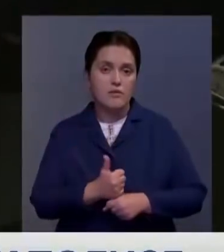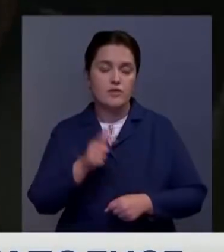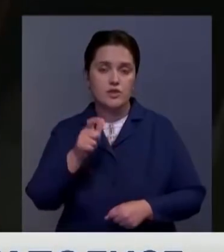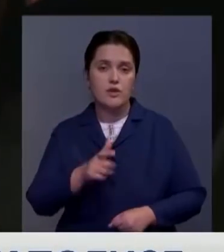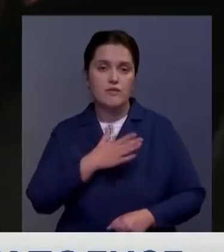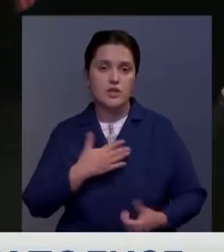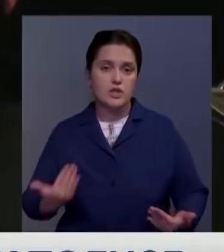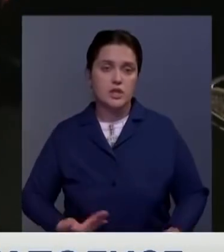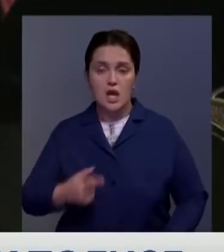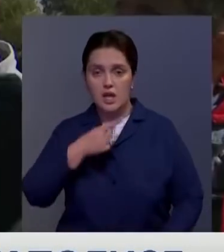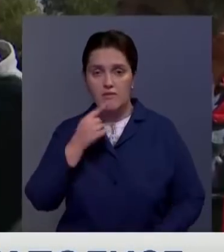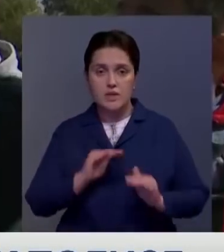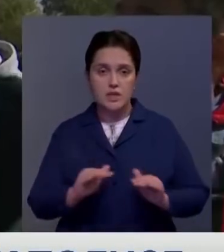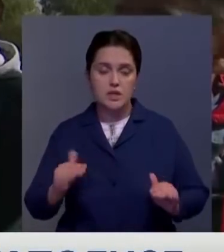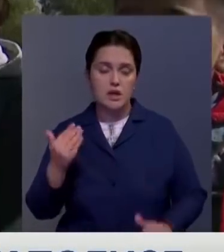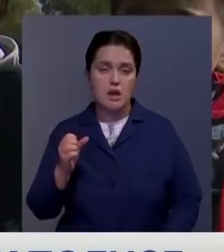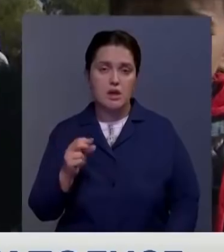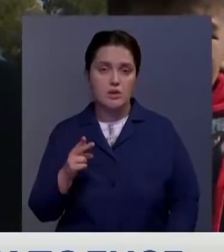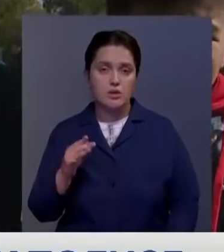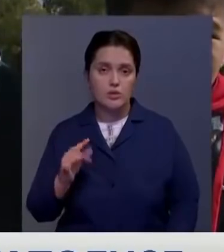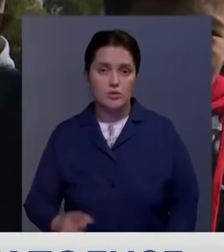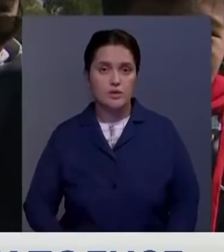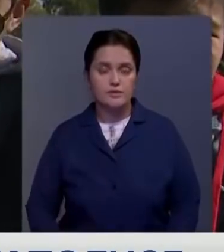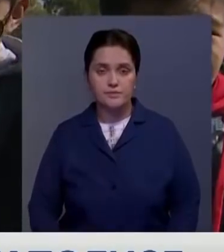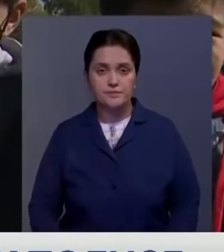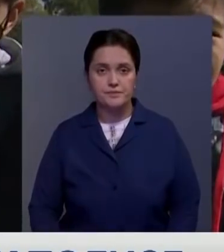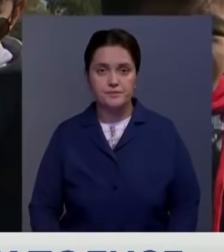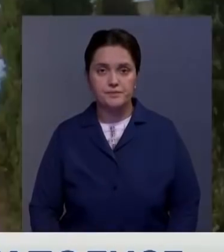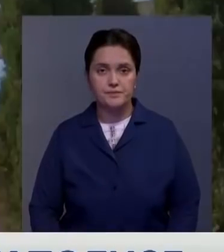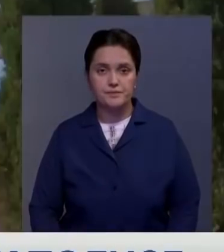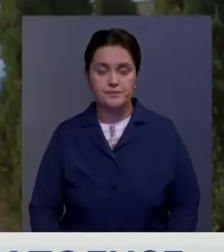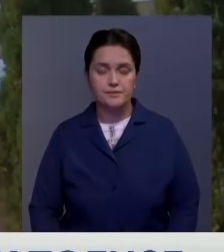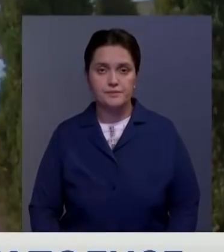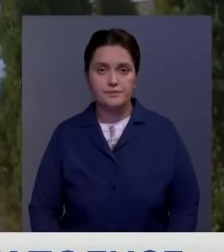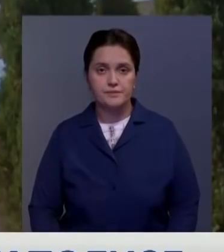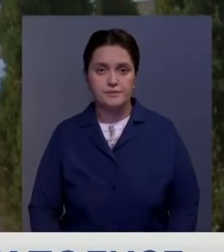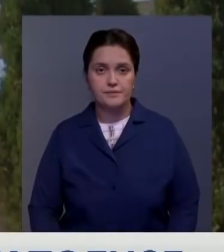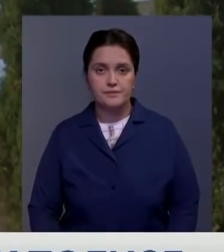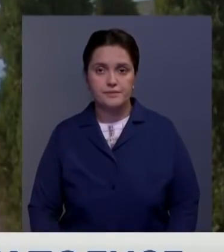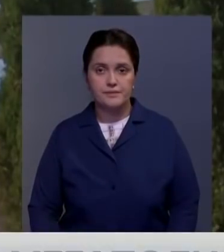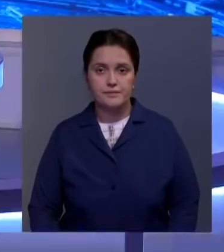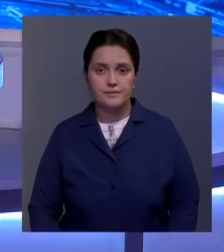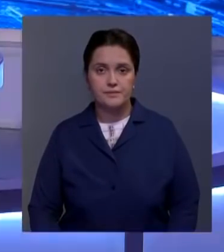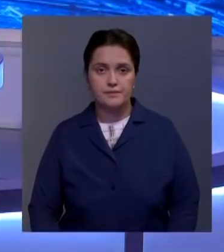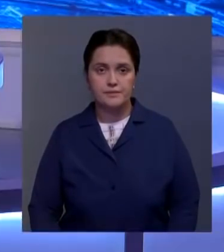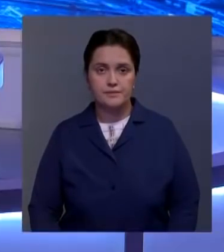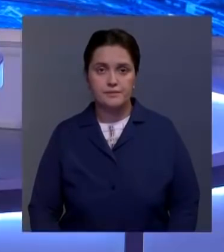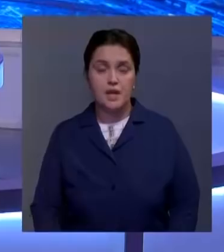жизни, говорят дети Ахнур. Шапагат Куатбекова, Кенже Амраев, Хабар 24, Алматы.